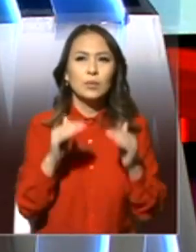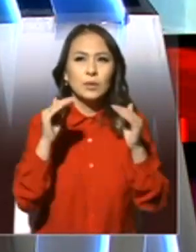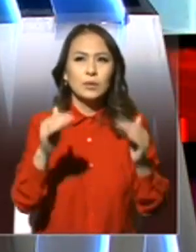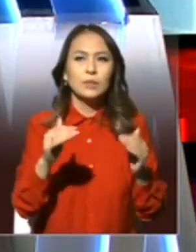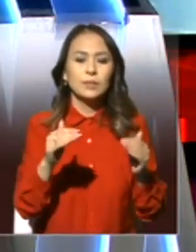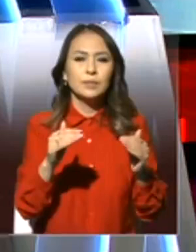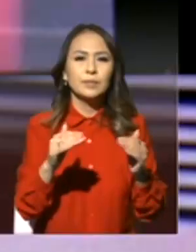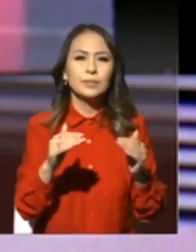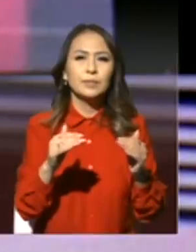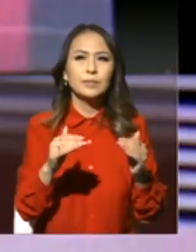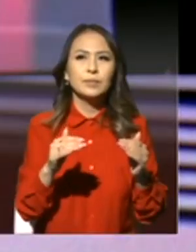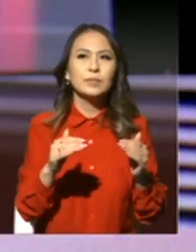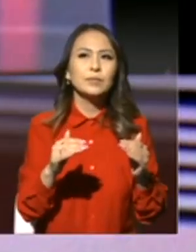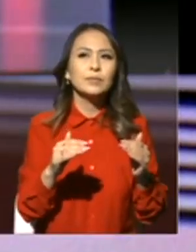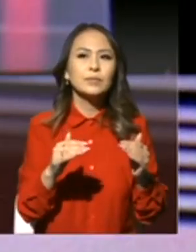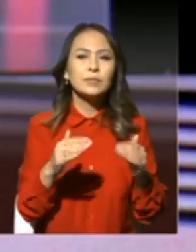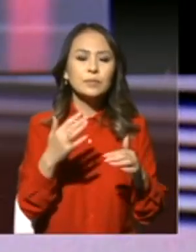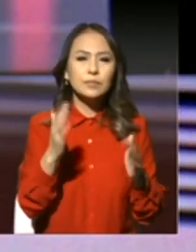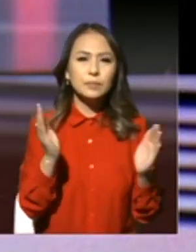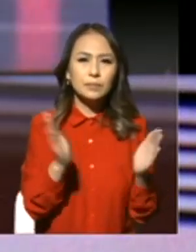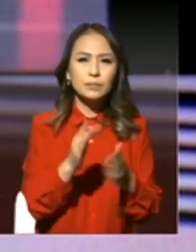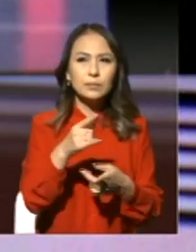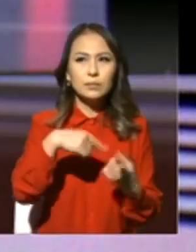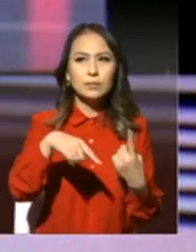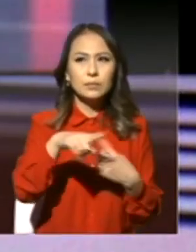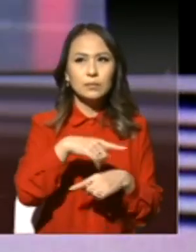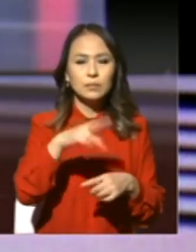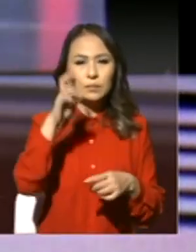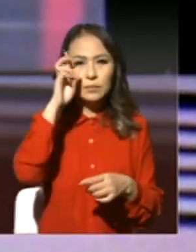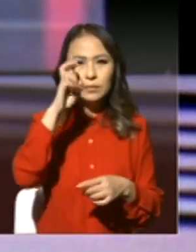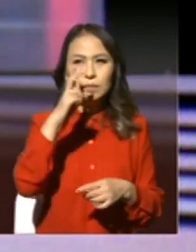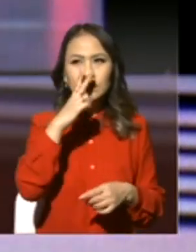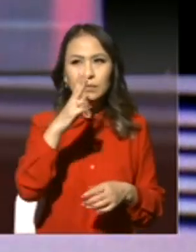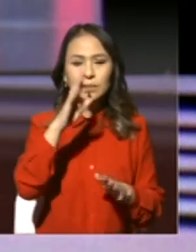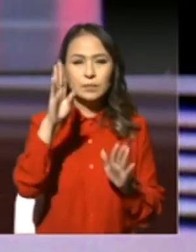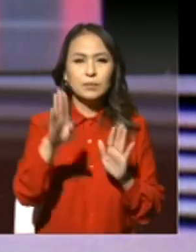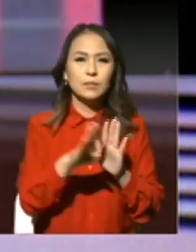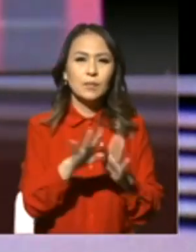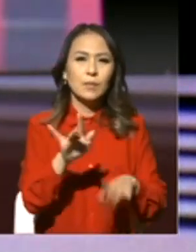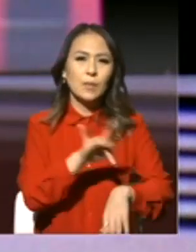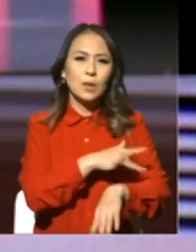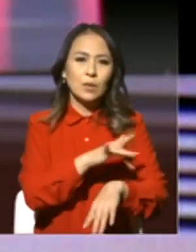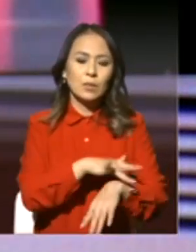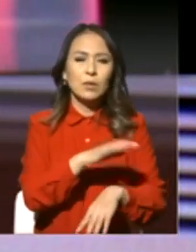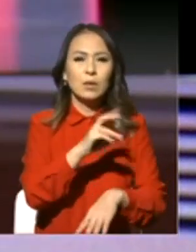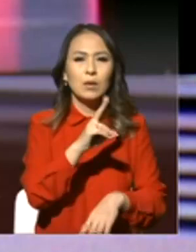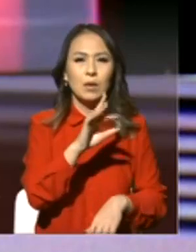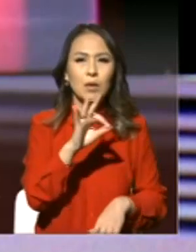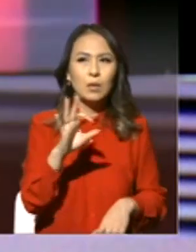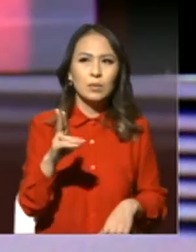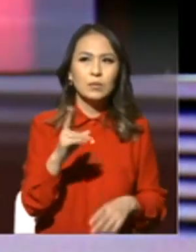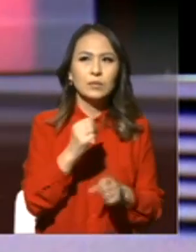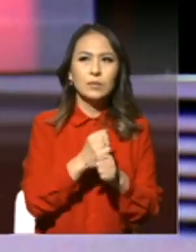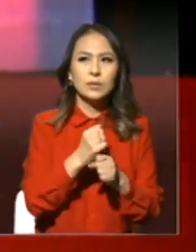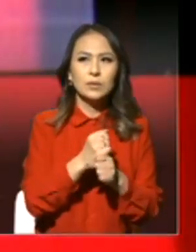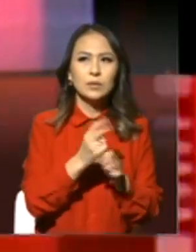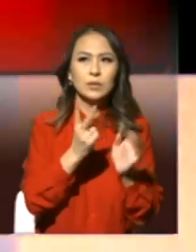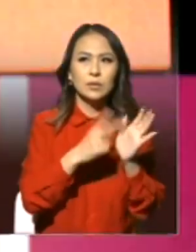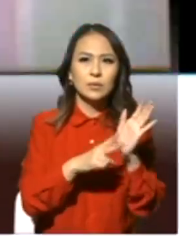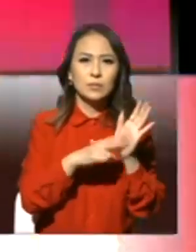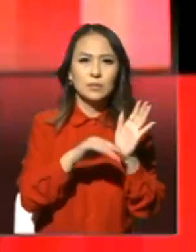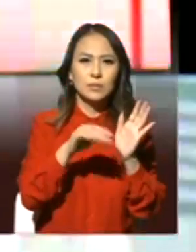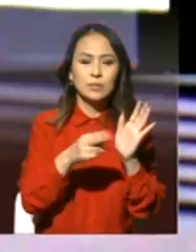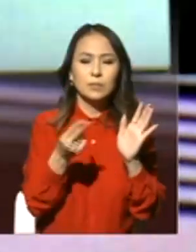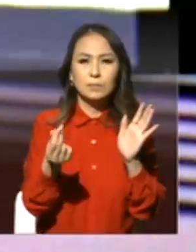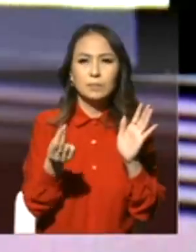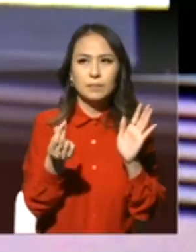өткіздім, кішкентай кәсіпорындар бюджетке қарайтын, или коммунальный, акционерный компания, олар 70 мың теңге ақша